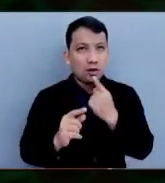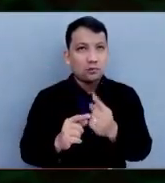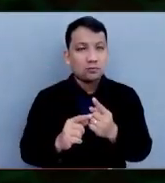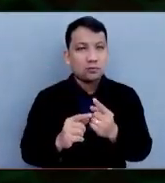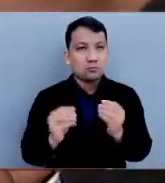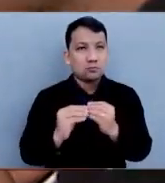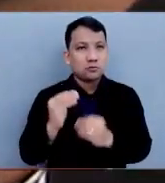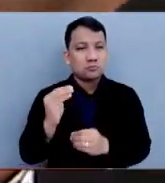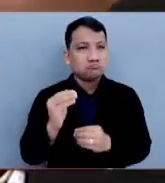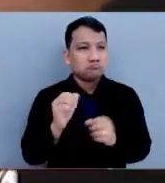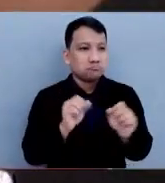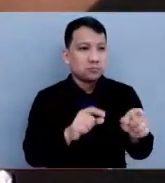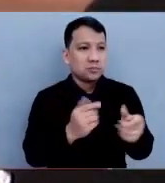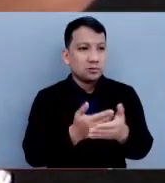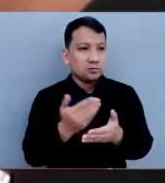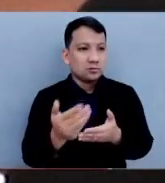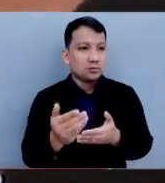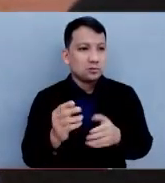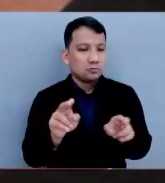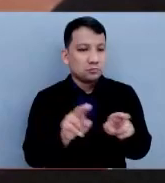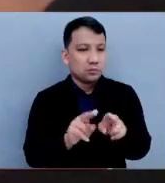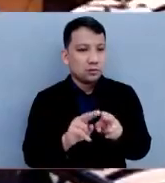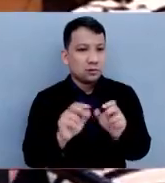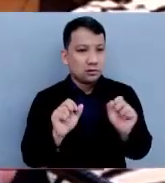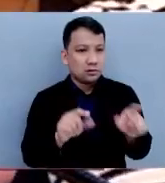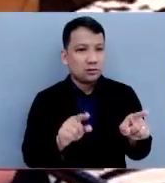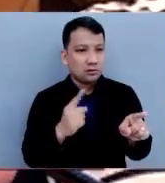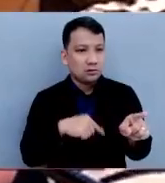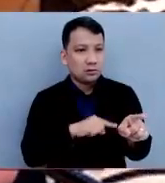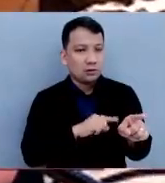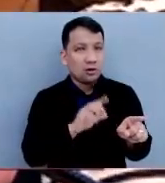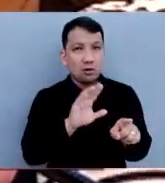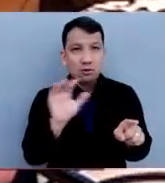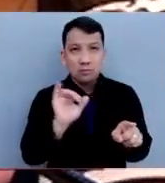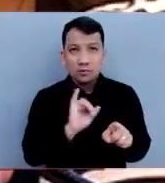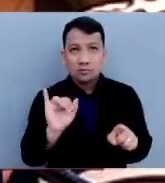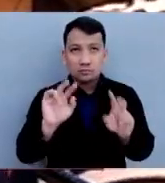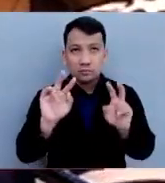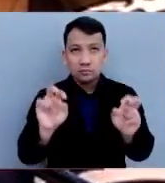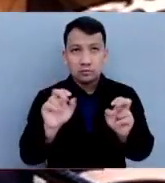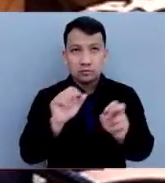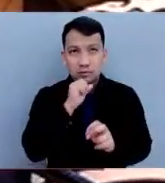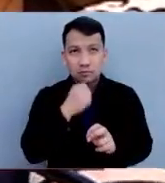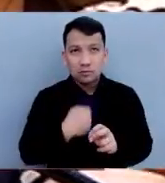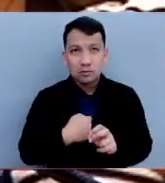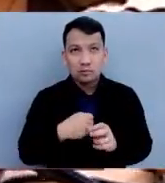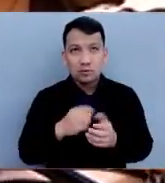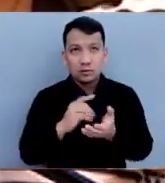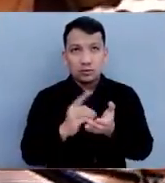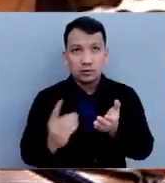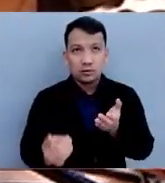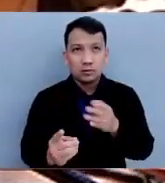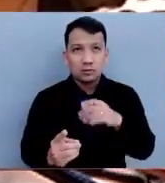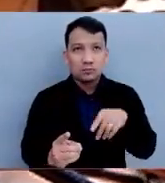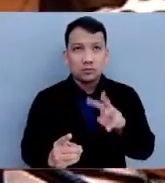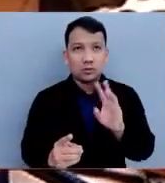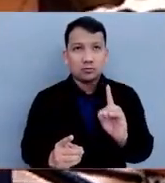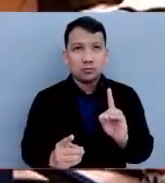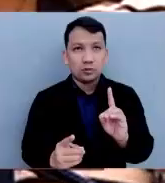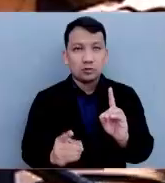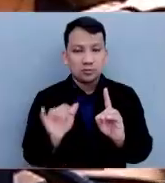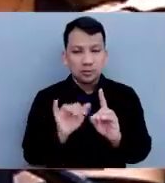stores kapag ka bumili kayo sa normal na tindahan at kung kayo ay entitled sa senior citizens discount or PW discount, ganyan